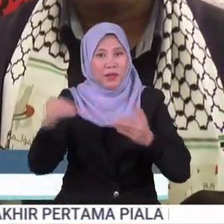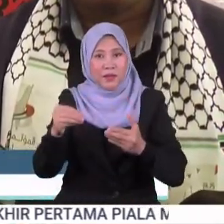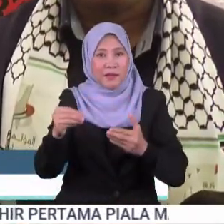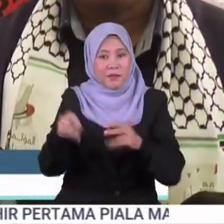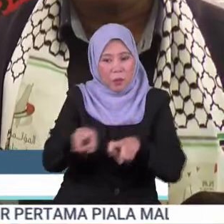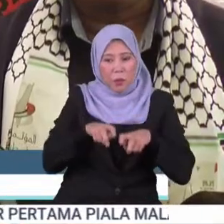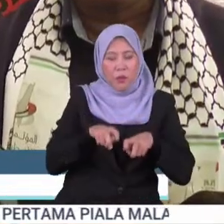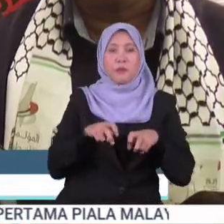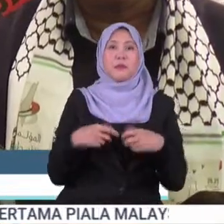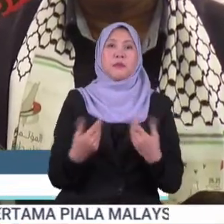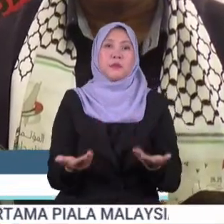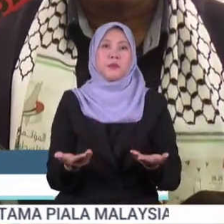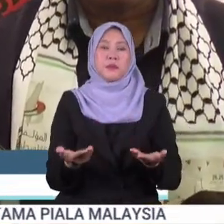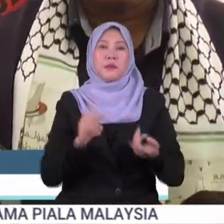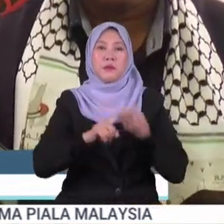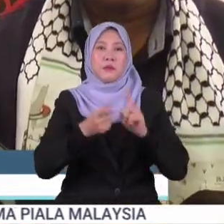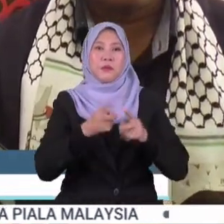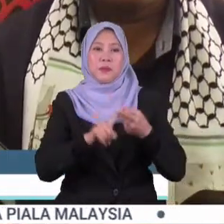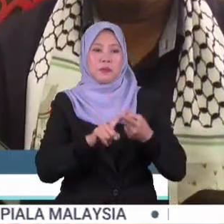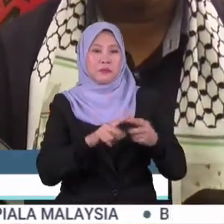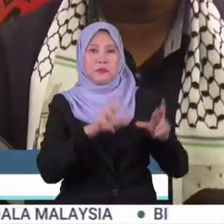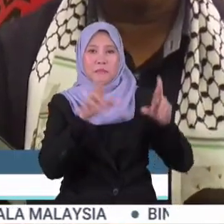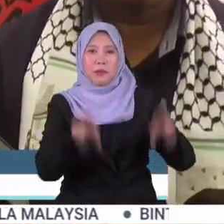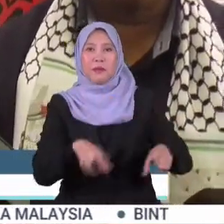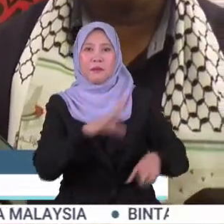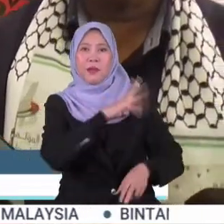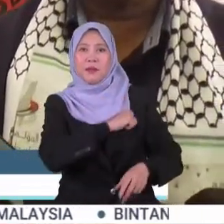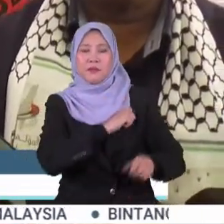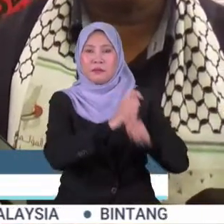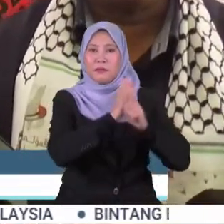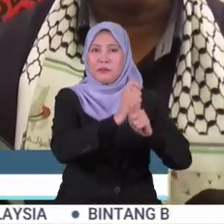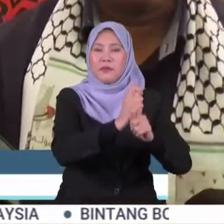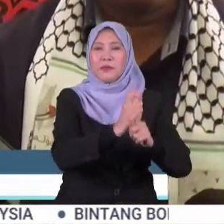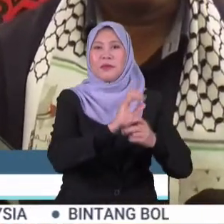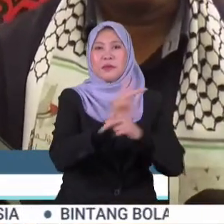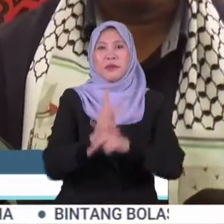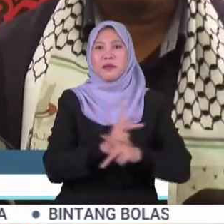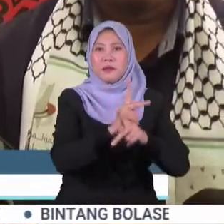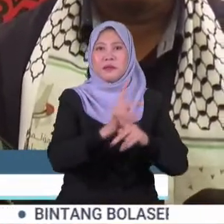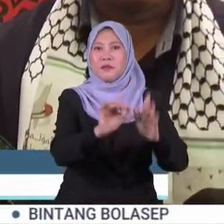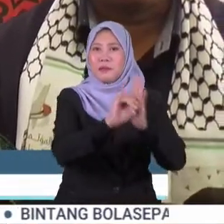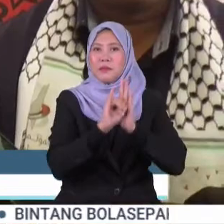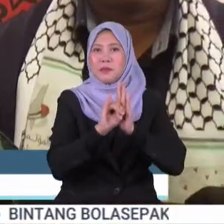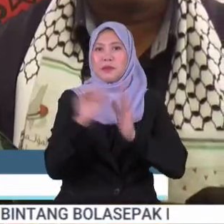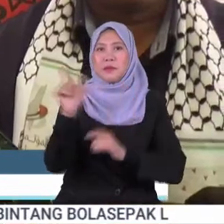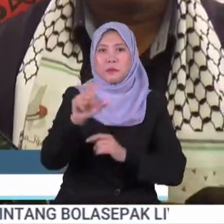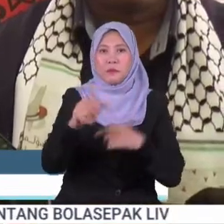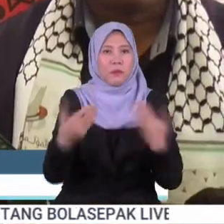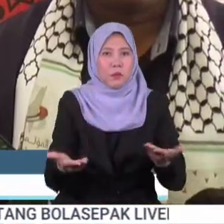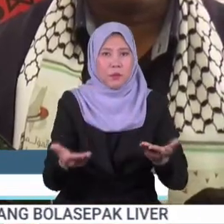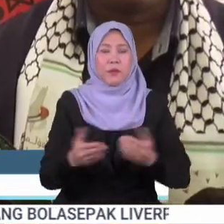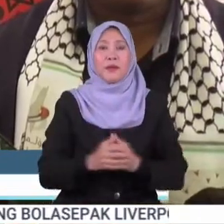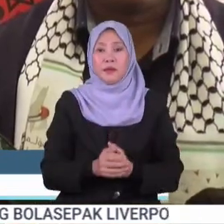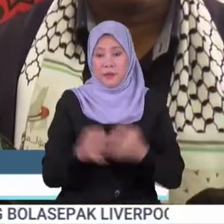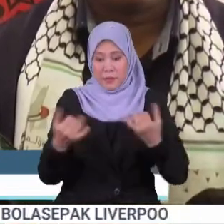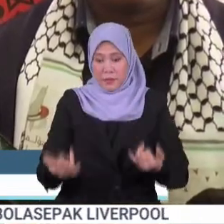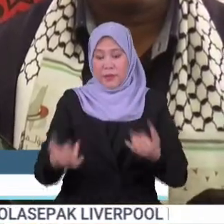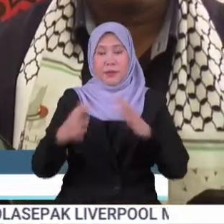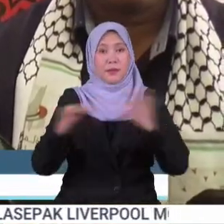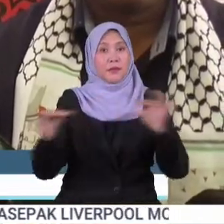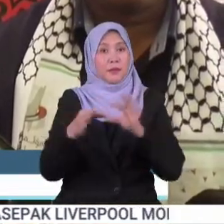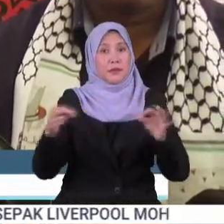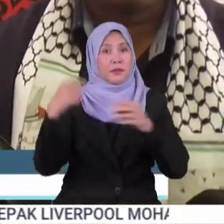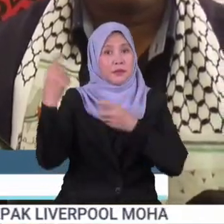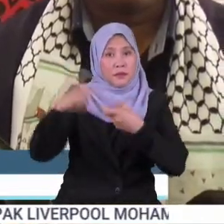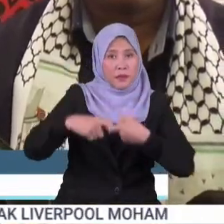bagi, bagaimana rakan-rakan kita di sana mempertahankan, menjaga imej umat Islam. Hari ini kita cerita tentang Islam, tetapi